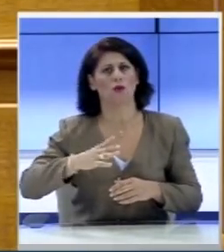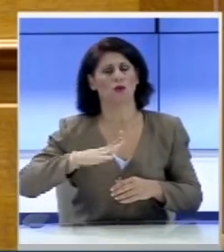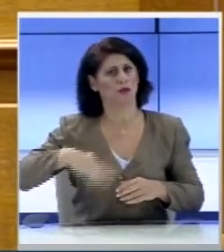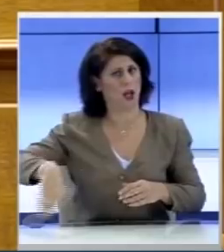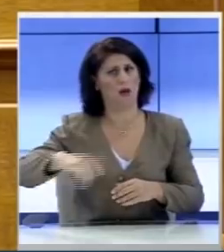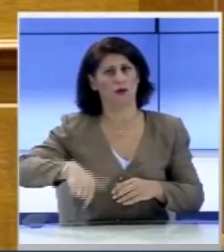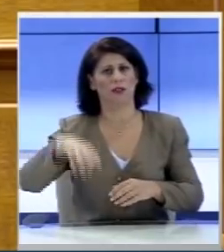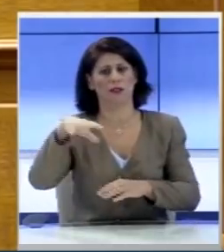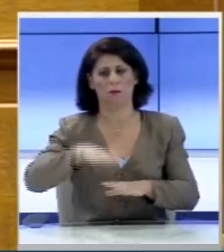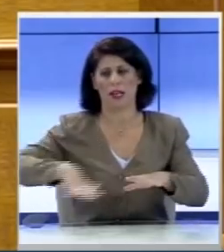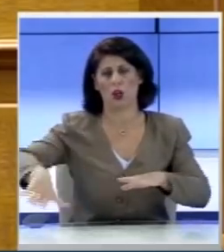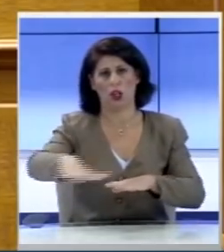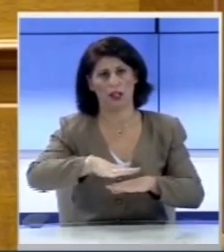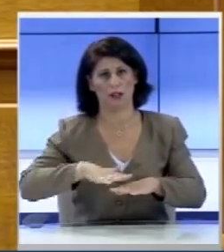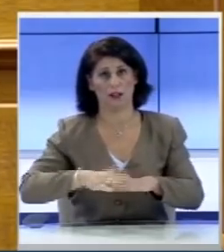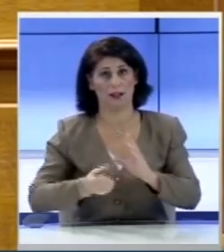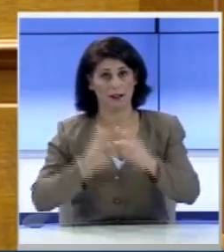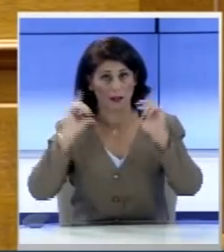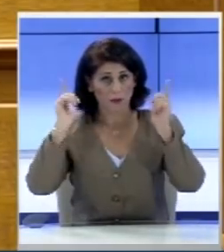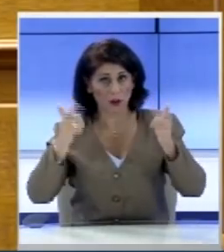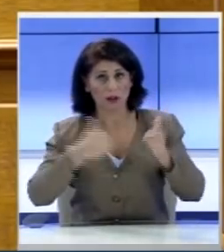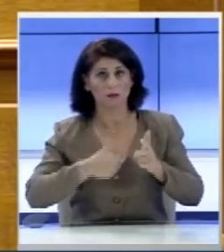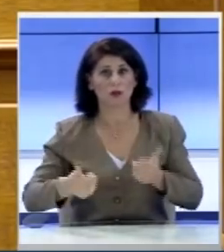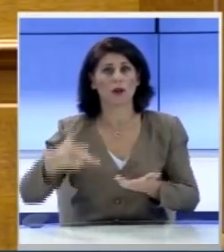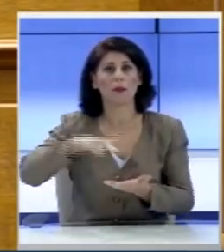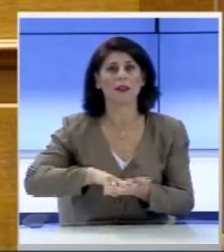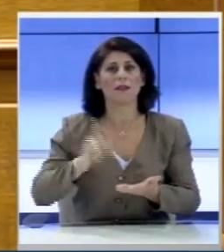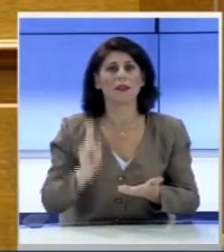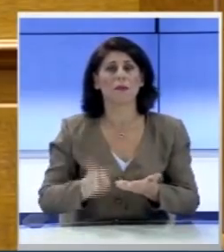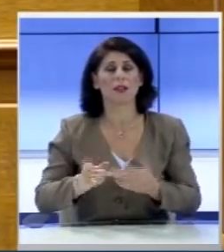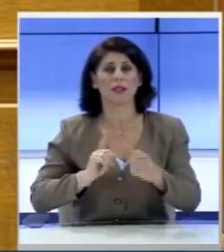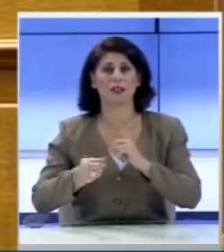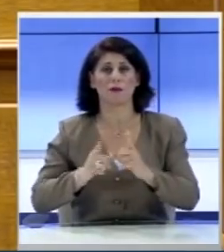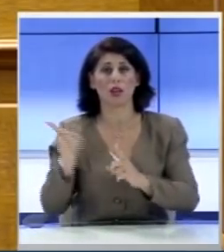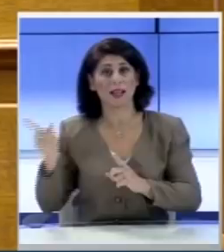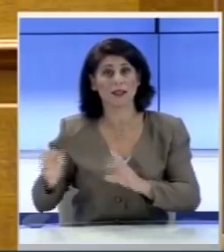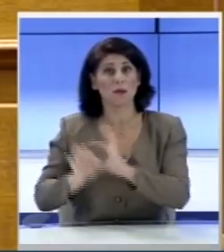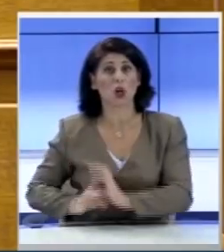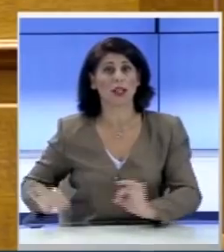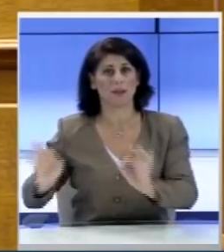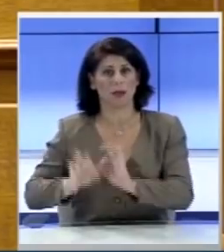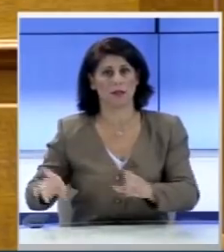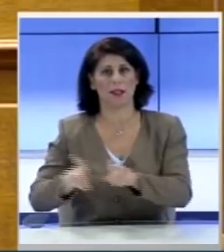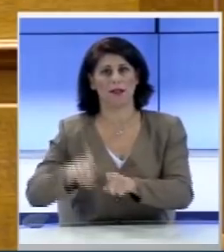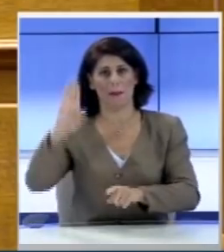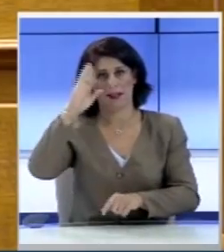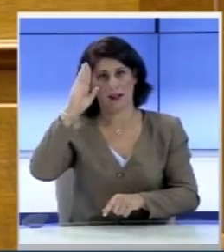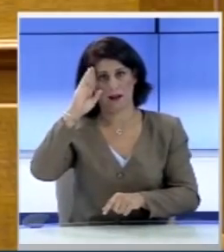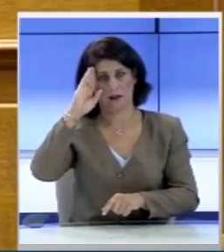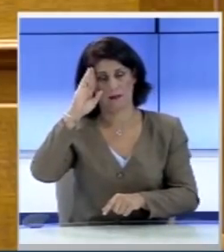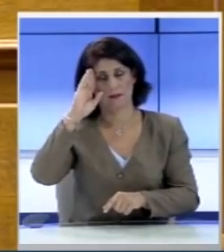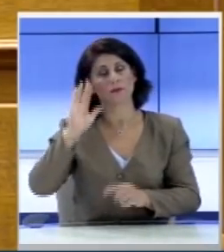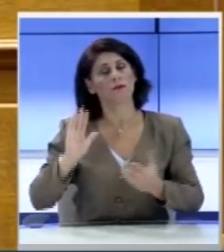περιοχής. Η Νέα Δημοκρατία απλά επικύρωσε την επικίνδυνη συμφωνία που εσείς προετοιμάσατε με τους Αμερικάνους,